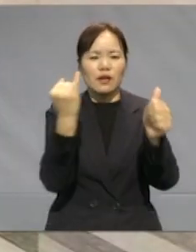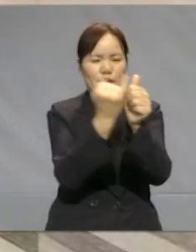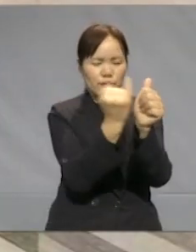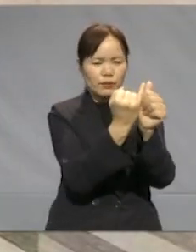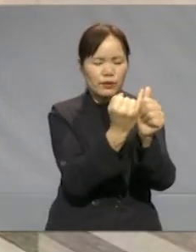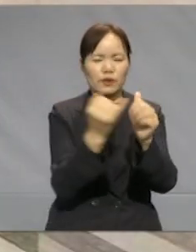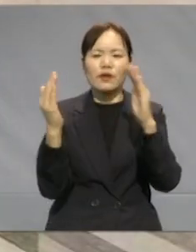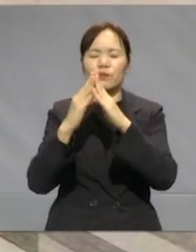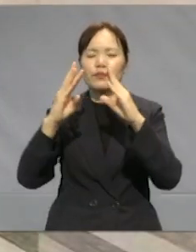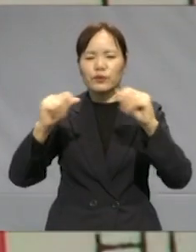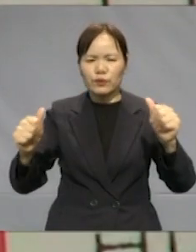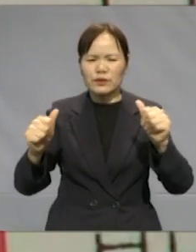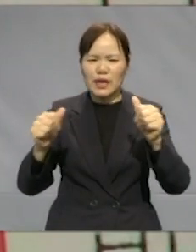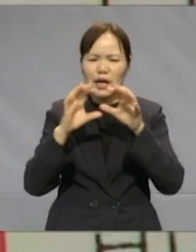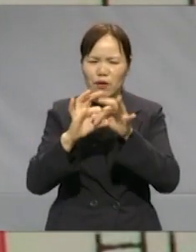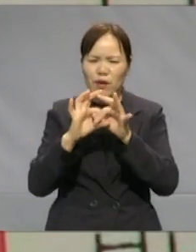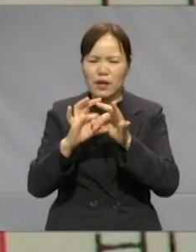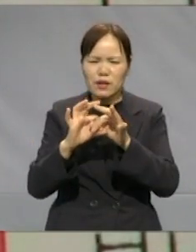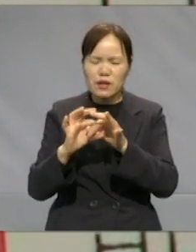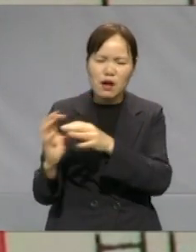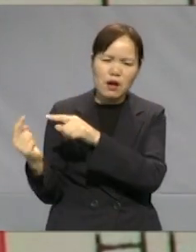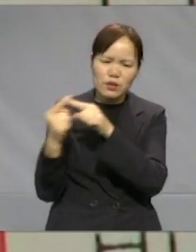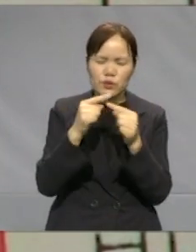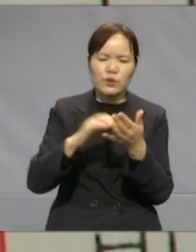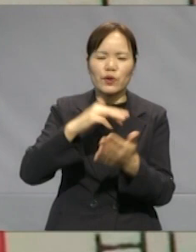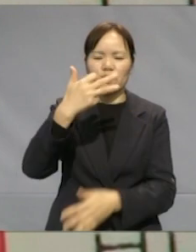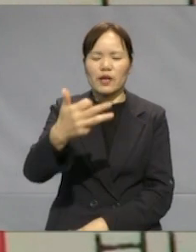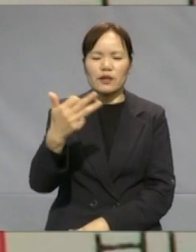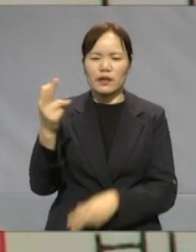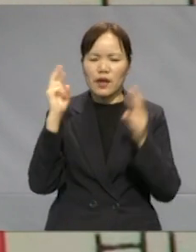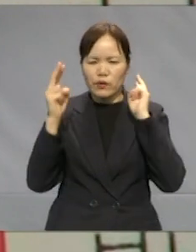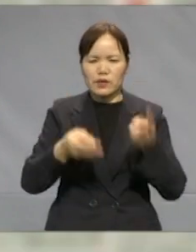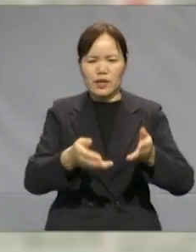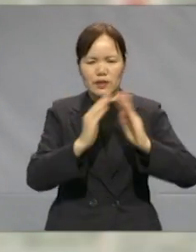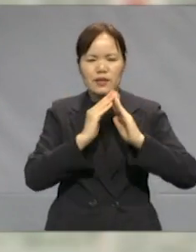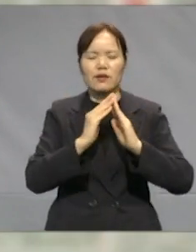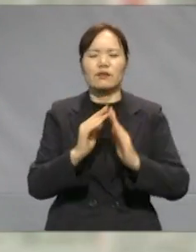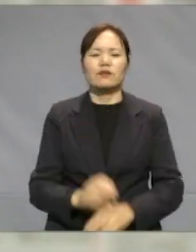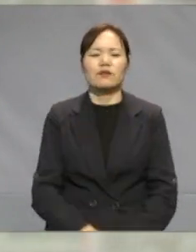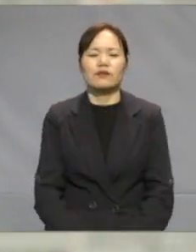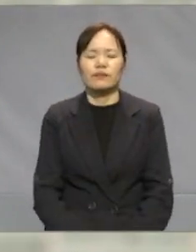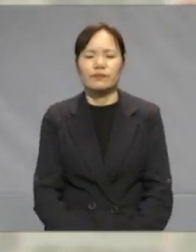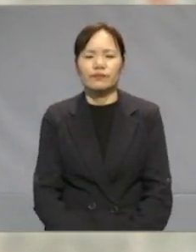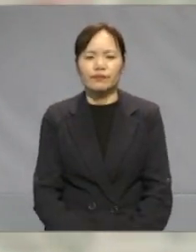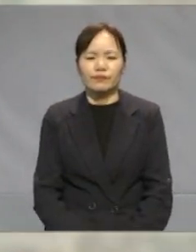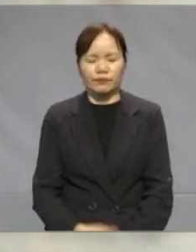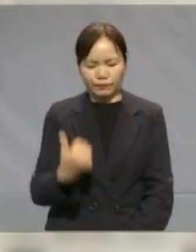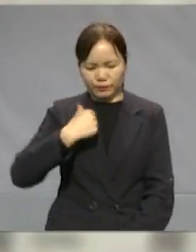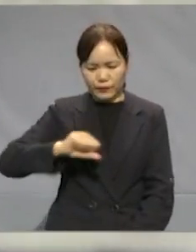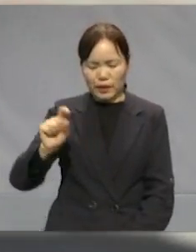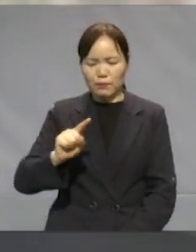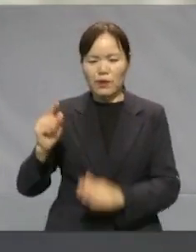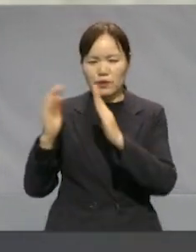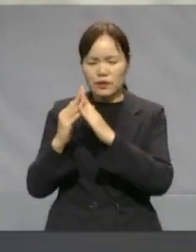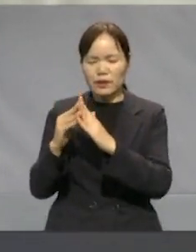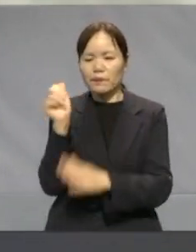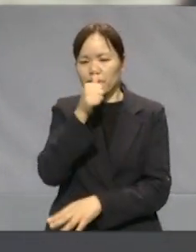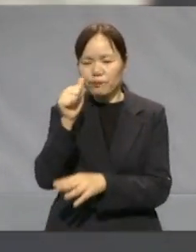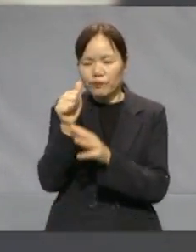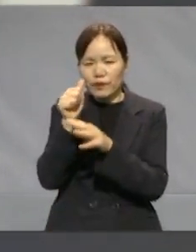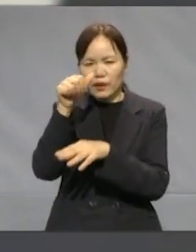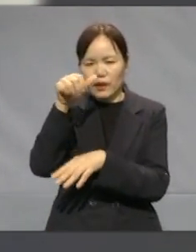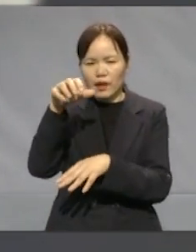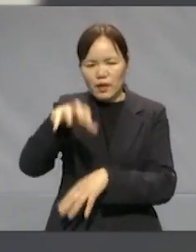부부는 부동산 임대업 관련 등 총 18개의 법인을 만들어 임대 사업을 했습니다. 아들은 공인중개사 사무실을